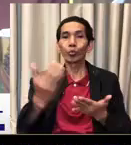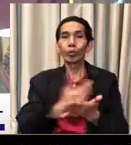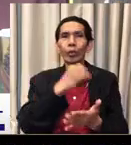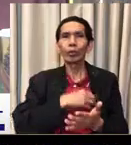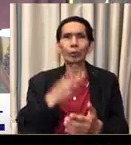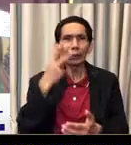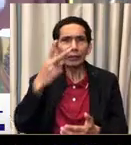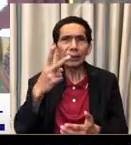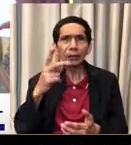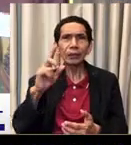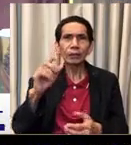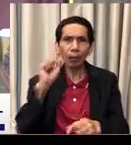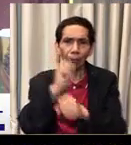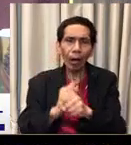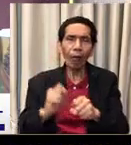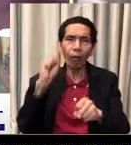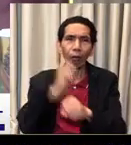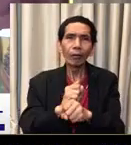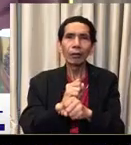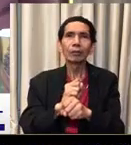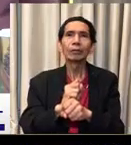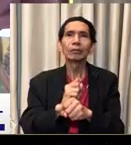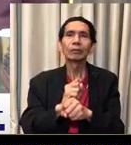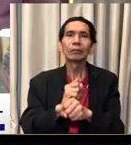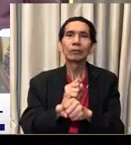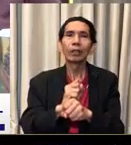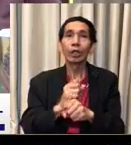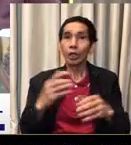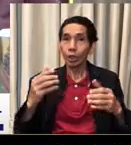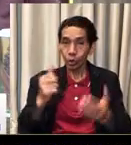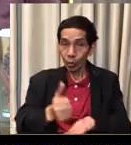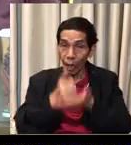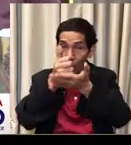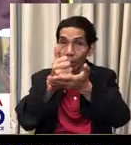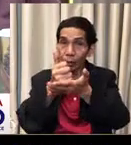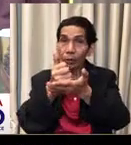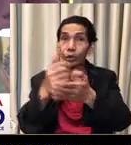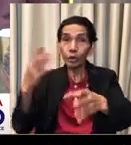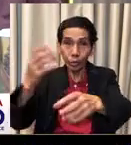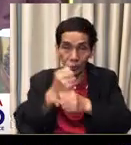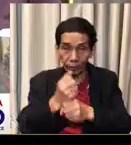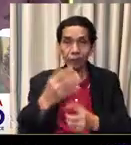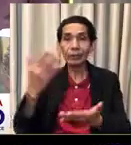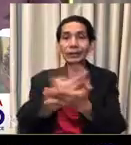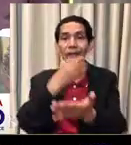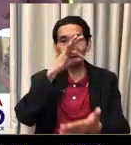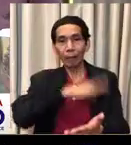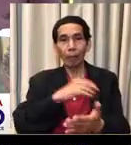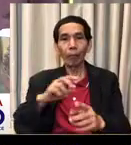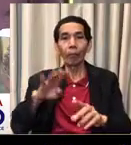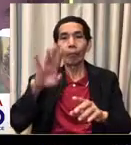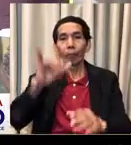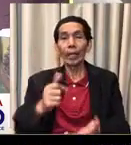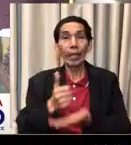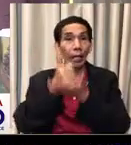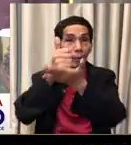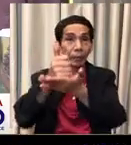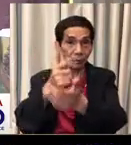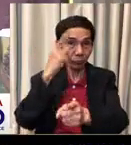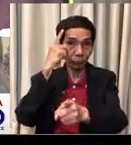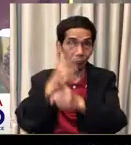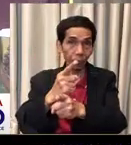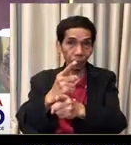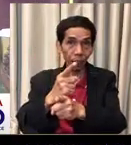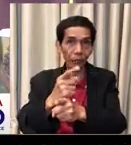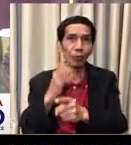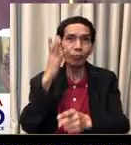Saan ka nakakita ng ganun trabaho? Di ba? You help, you get salary by helping. Tama ba? Di